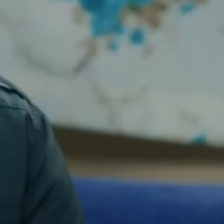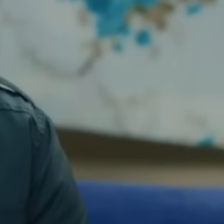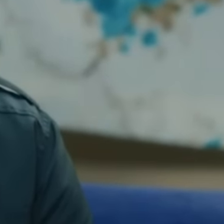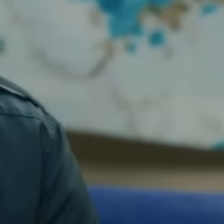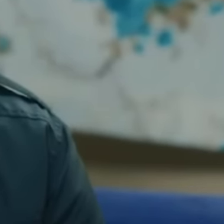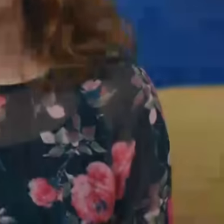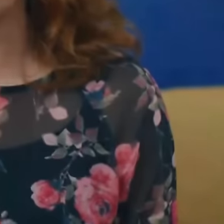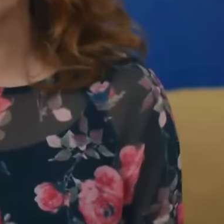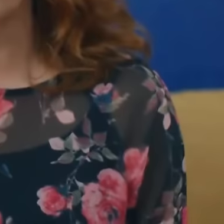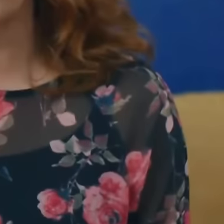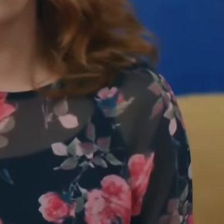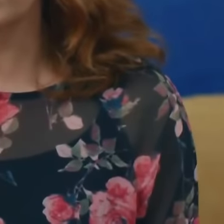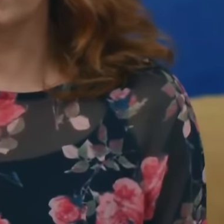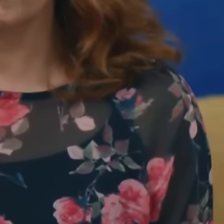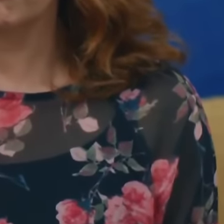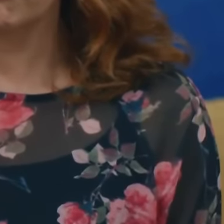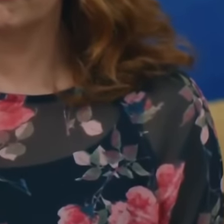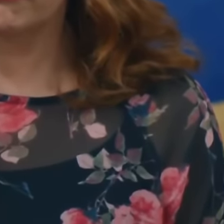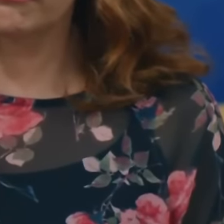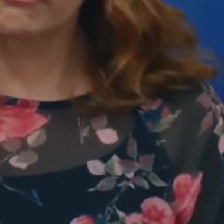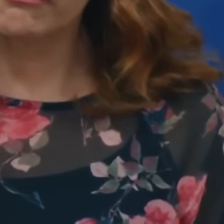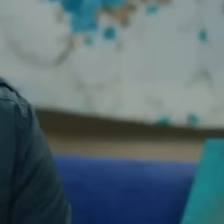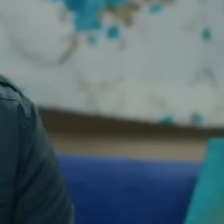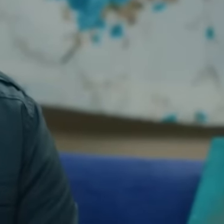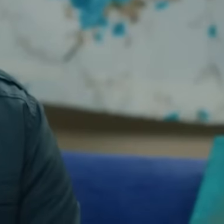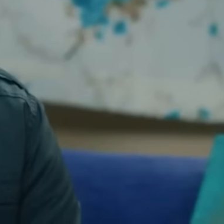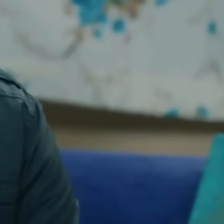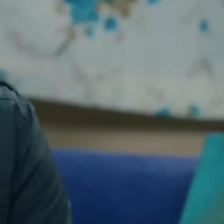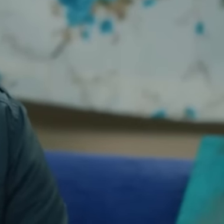gözlerini daldırdı. Ayşen endişeli yüzüne eğip baktı.